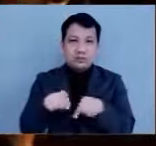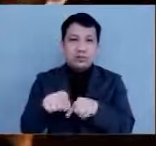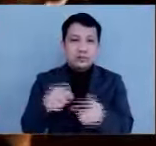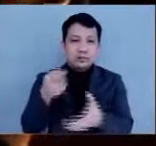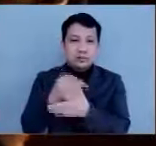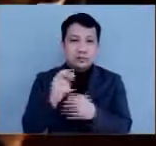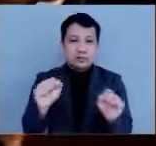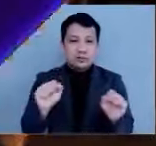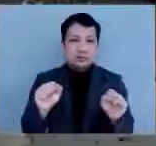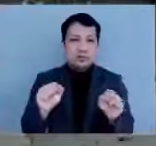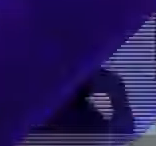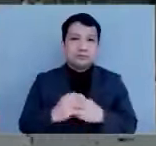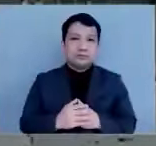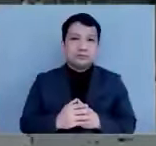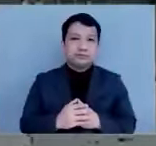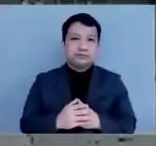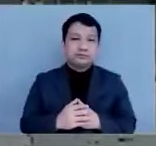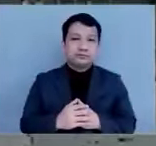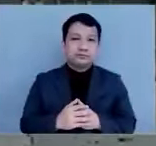front.